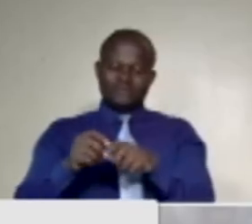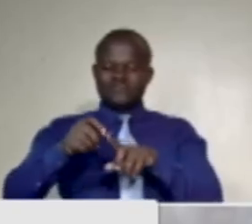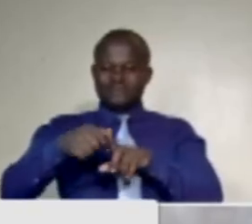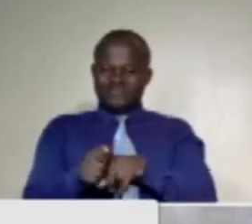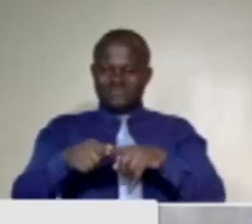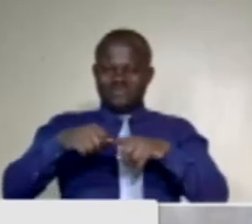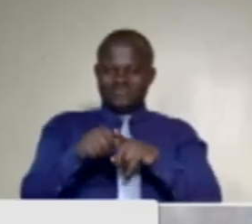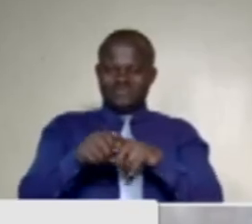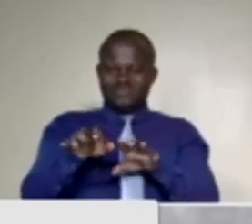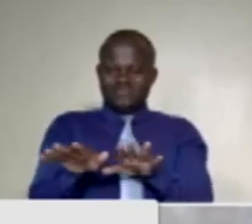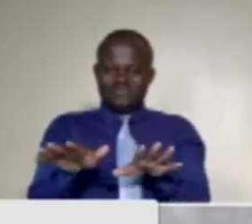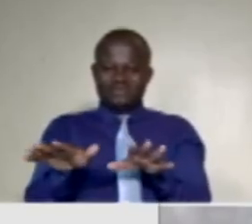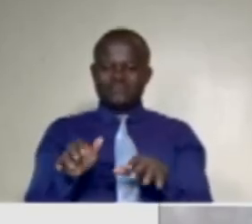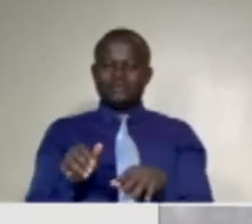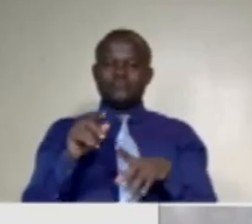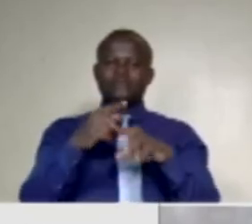amavunja. Ariko